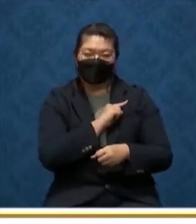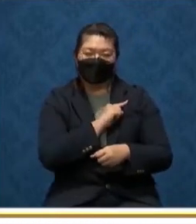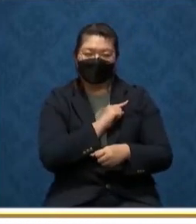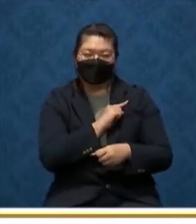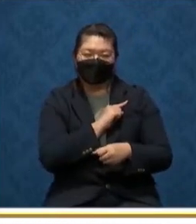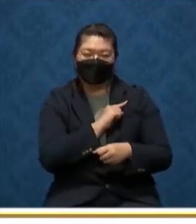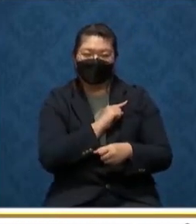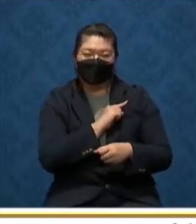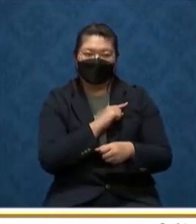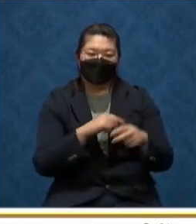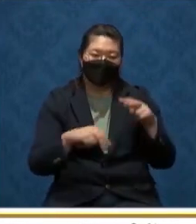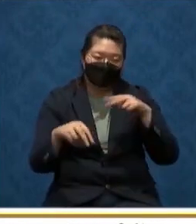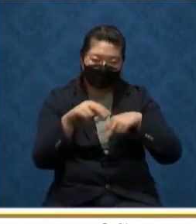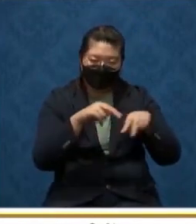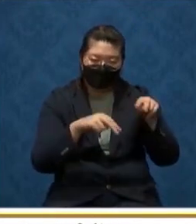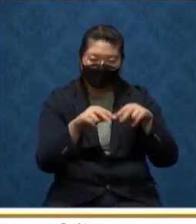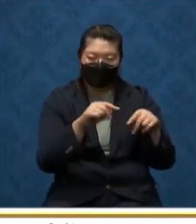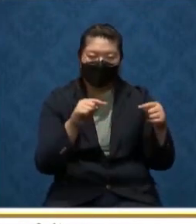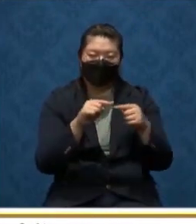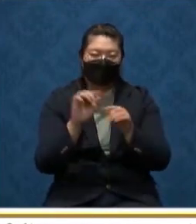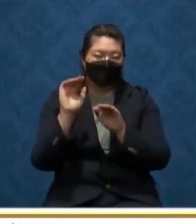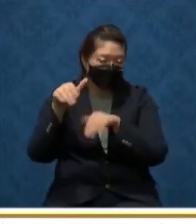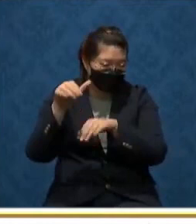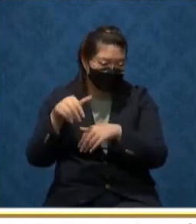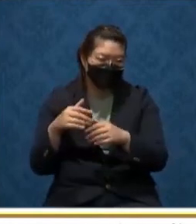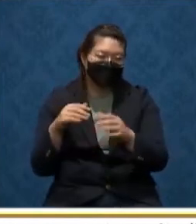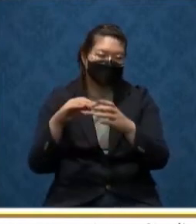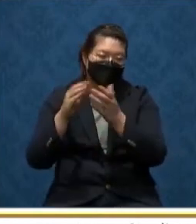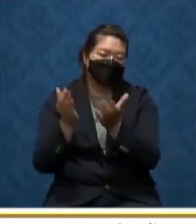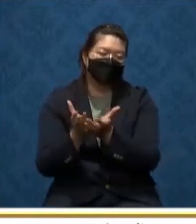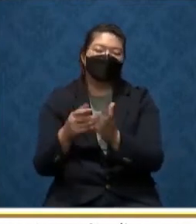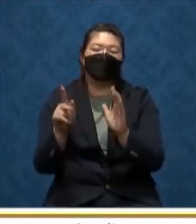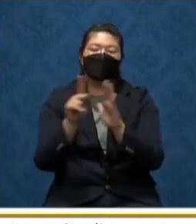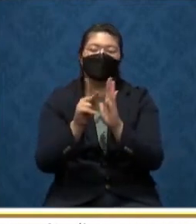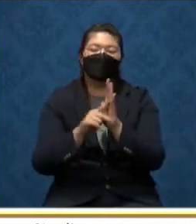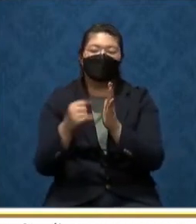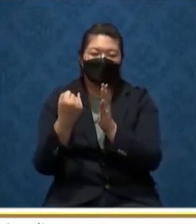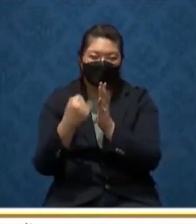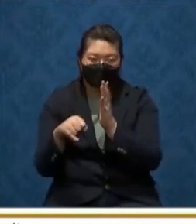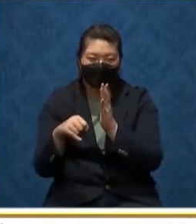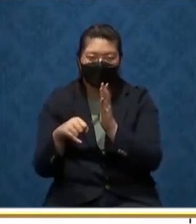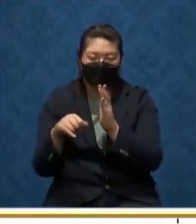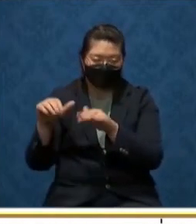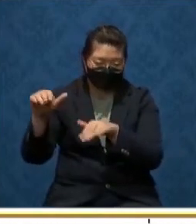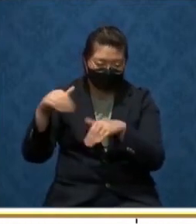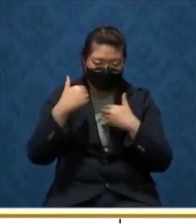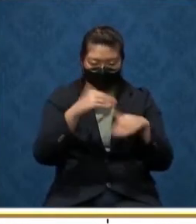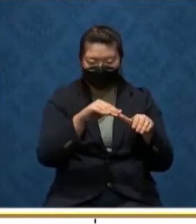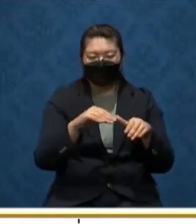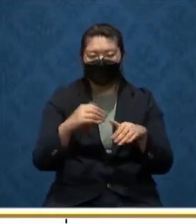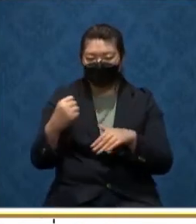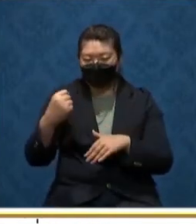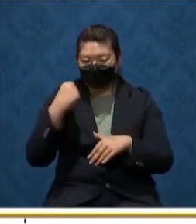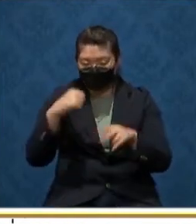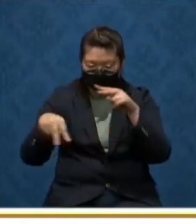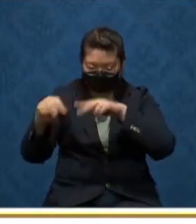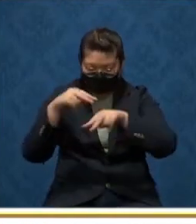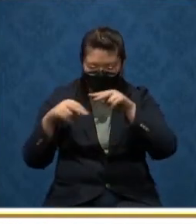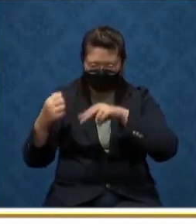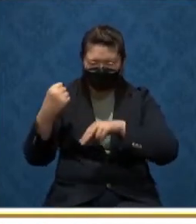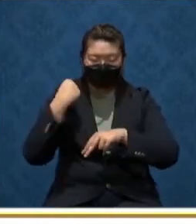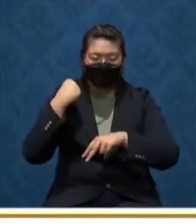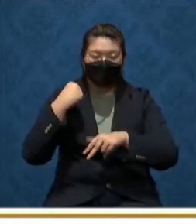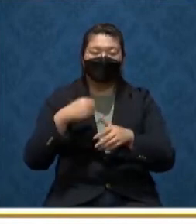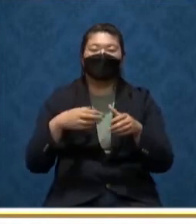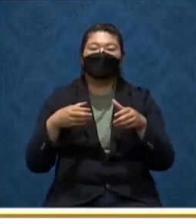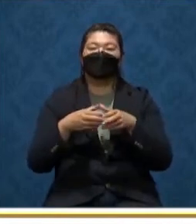ป้องกันการรกรอบน้มาเผ้าผิดงฎหมาย ตามชายแนโยเคมหวดและขอให้